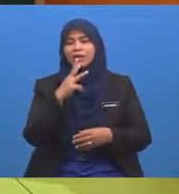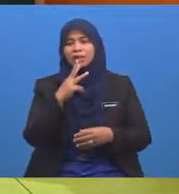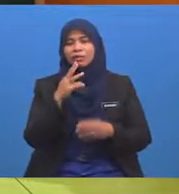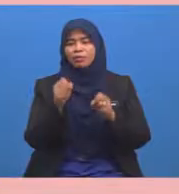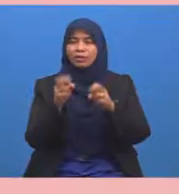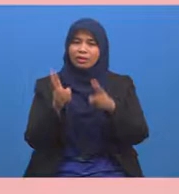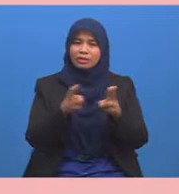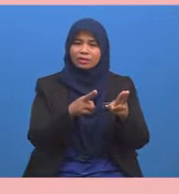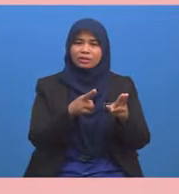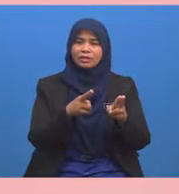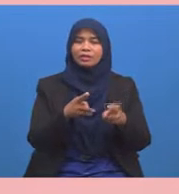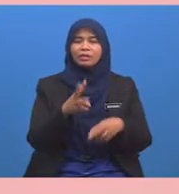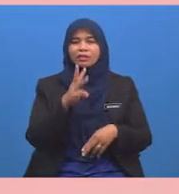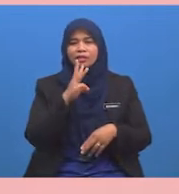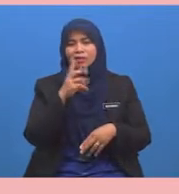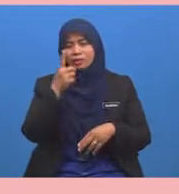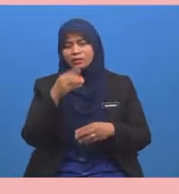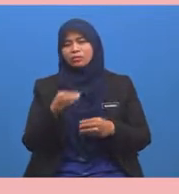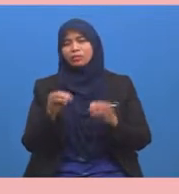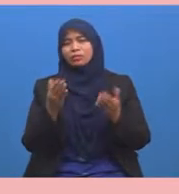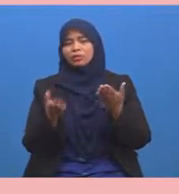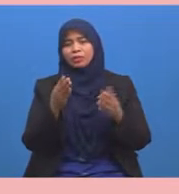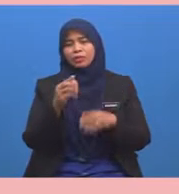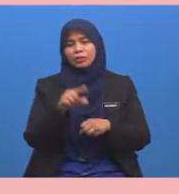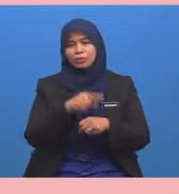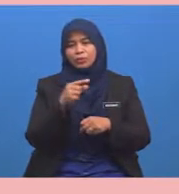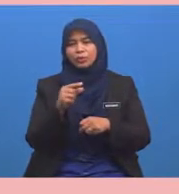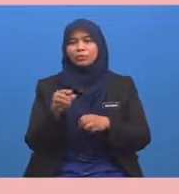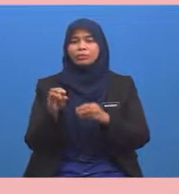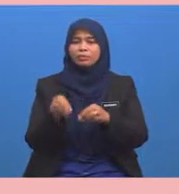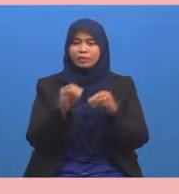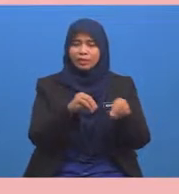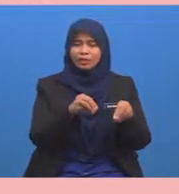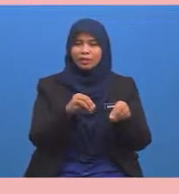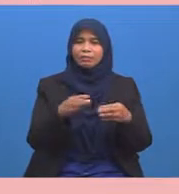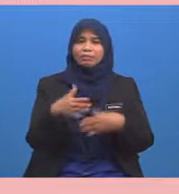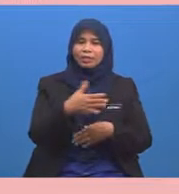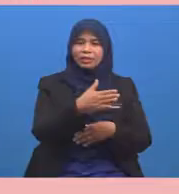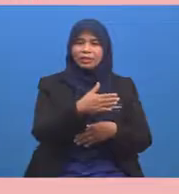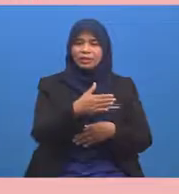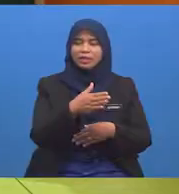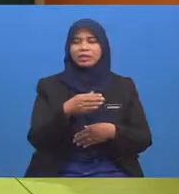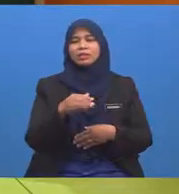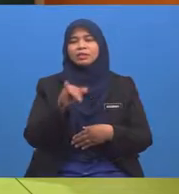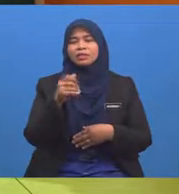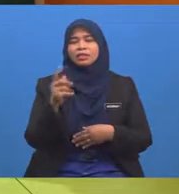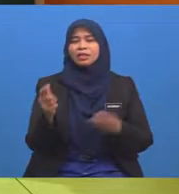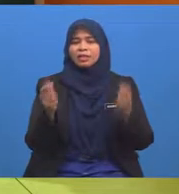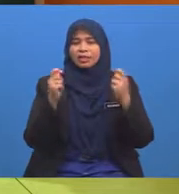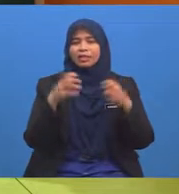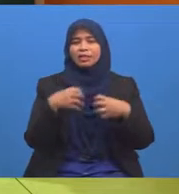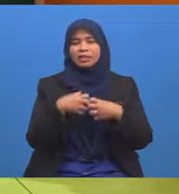penggunaan air sama ada untuk kegunaan pertanian, perikanan, penjanaan tenaga elektrik,